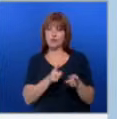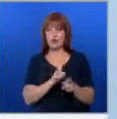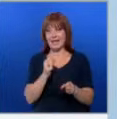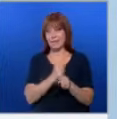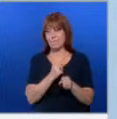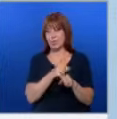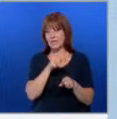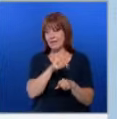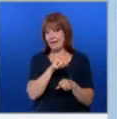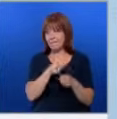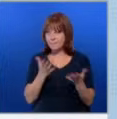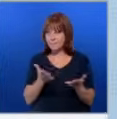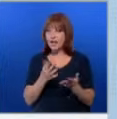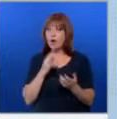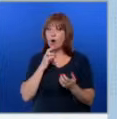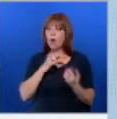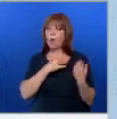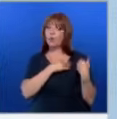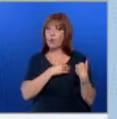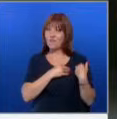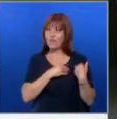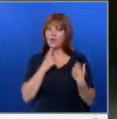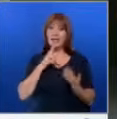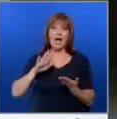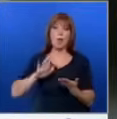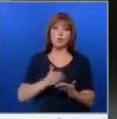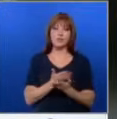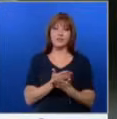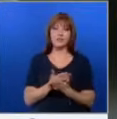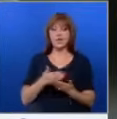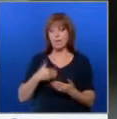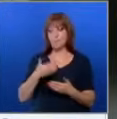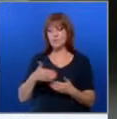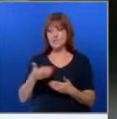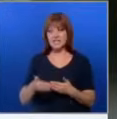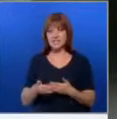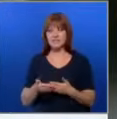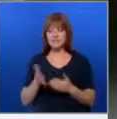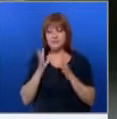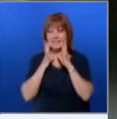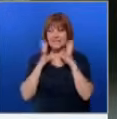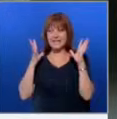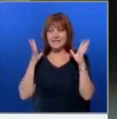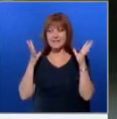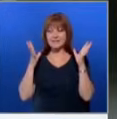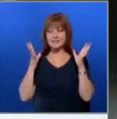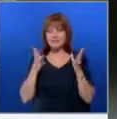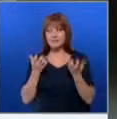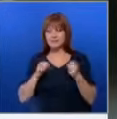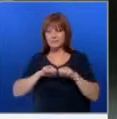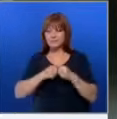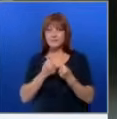тях. Въпреки това, отговорника по охрана на събитието е уволнен. С стреса, шока,